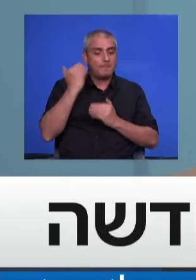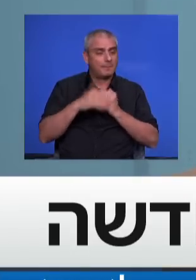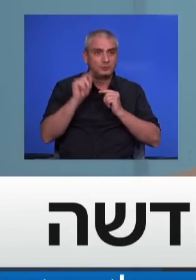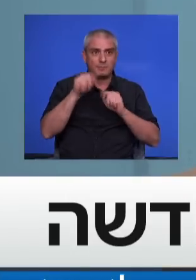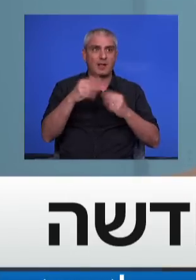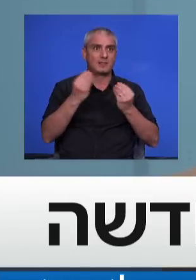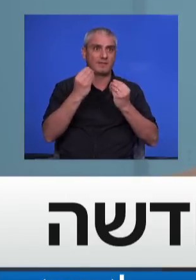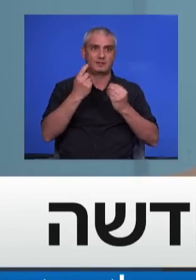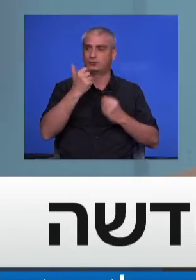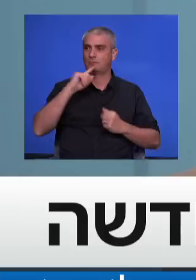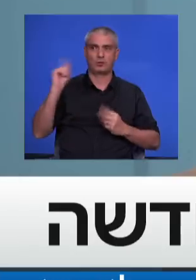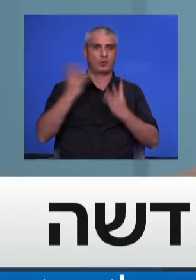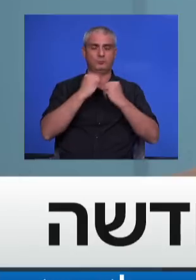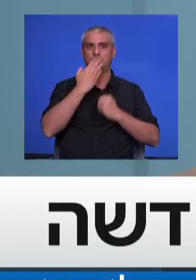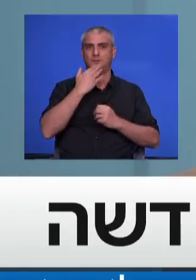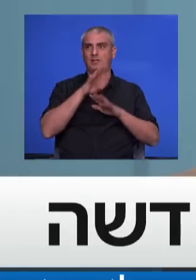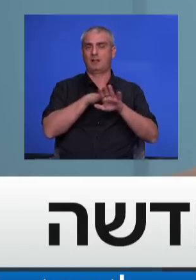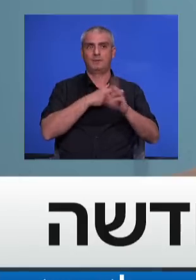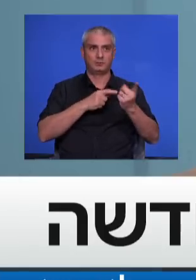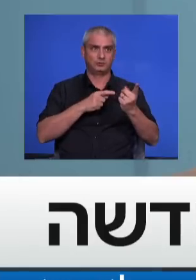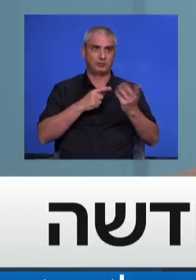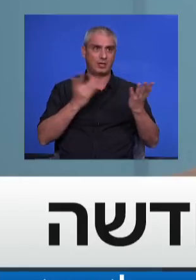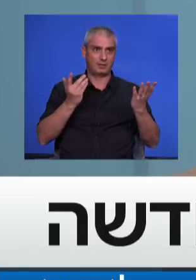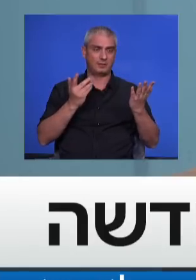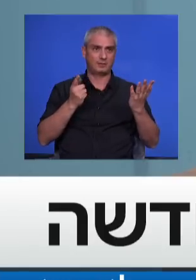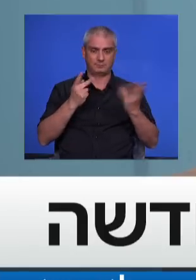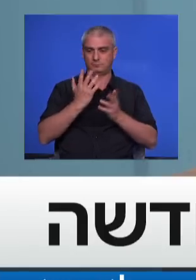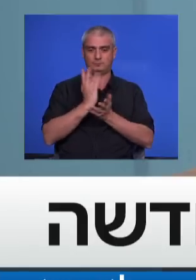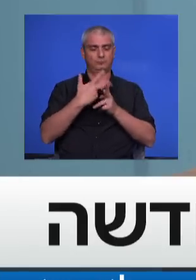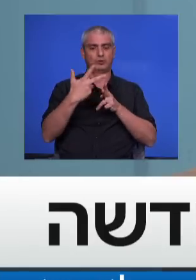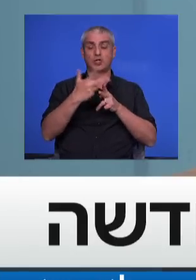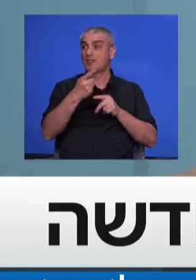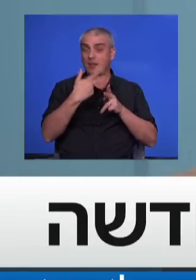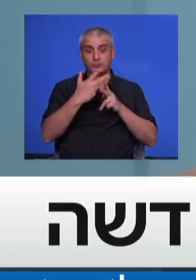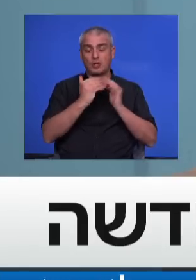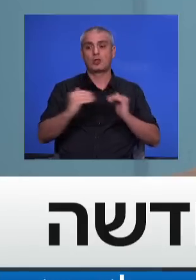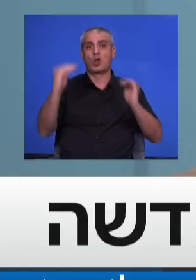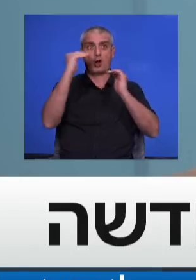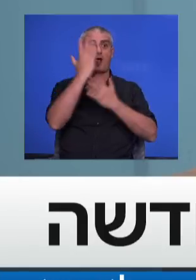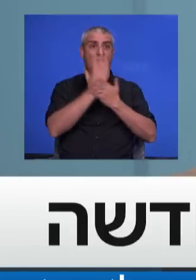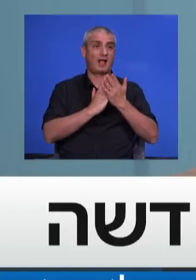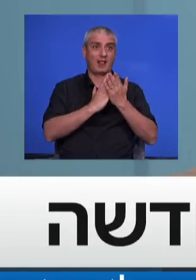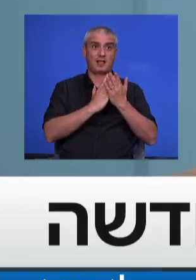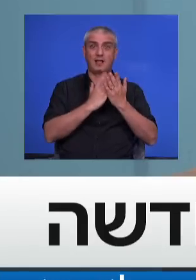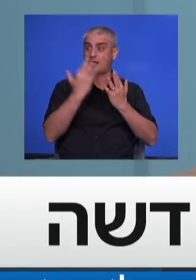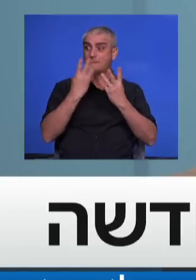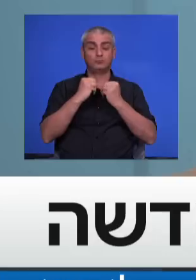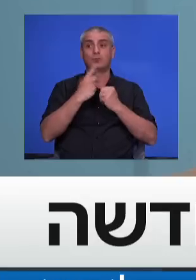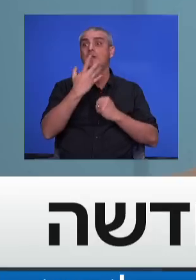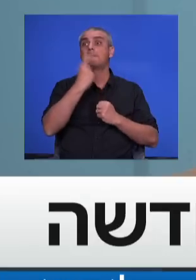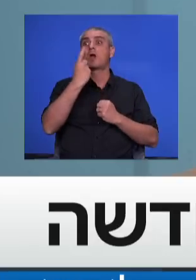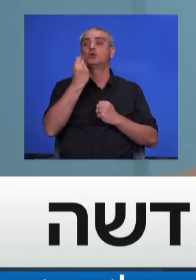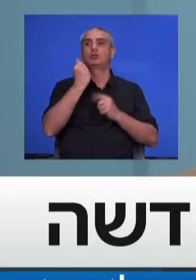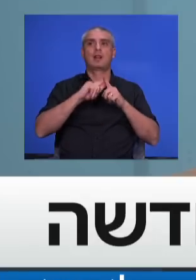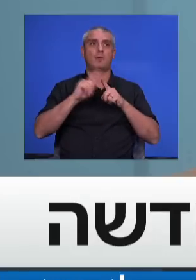לדבר שכמעט כל משפחה בישראל מרגישה, זה במשכנתה. המשכנתה עולה לחלק ניכר מהמשפחות במאות שקלים